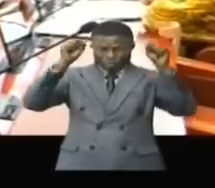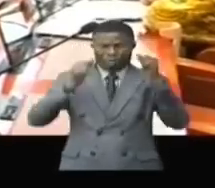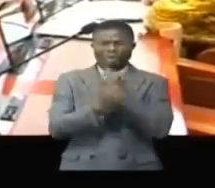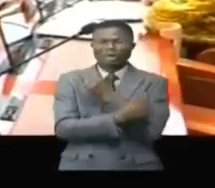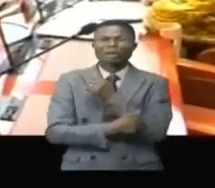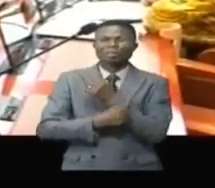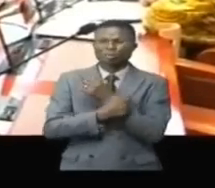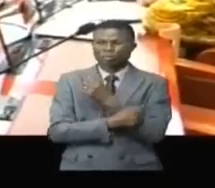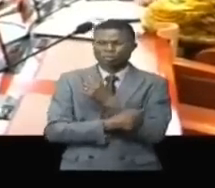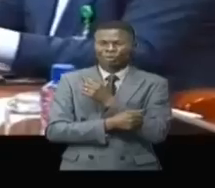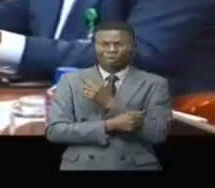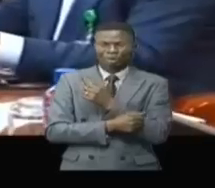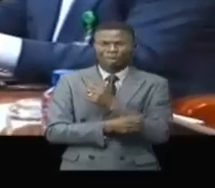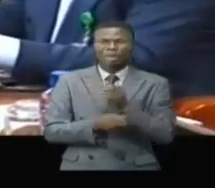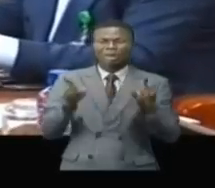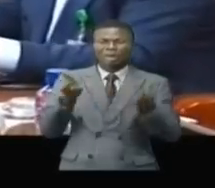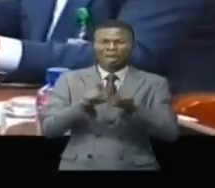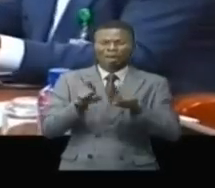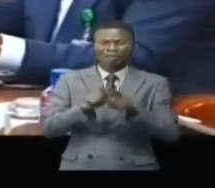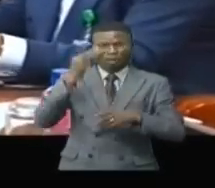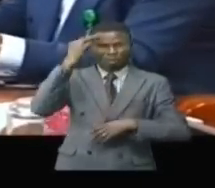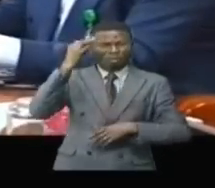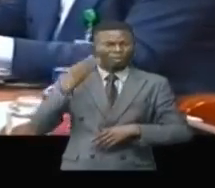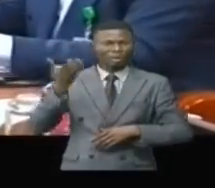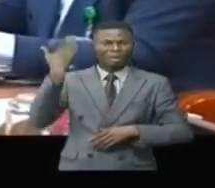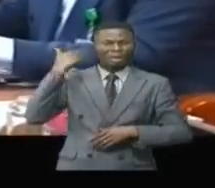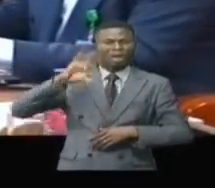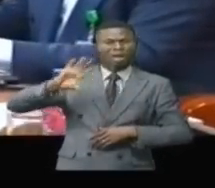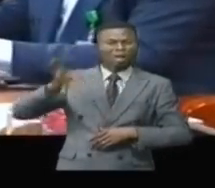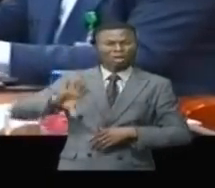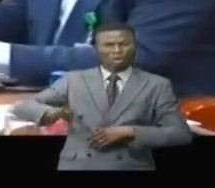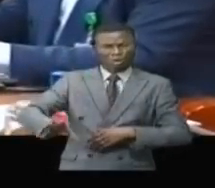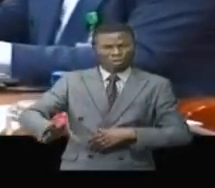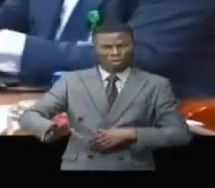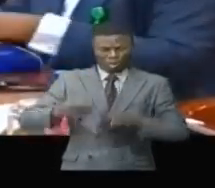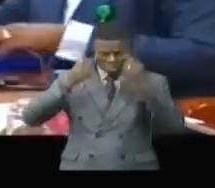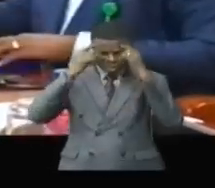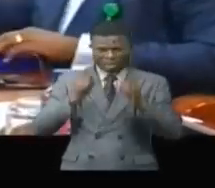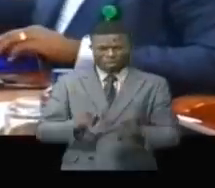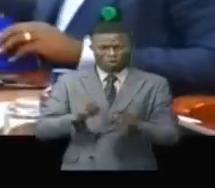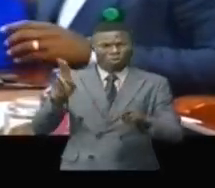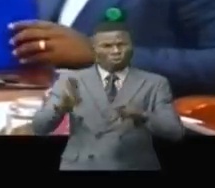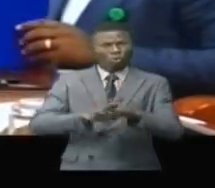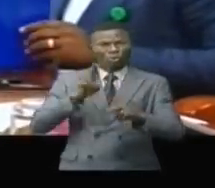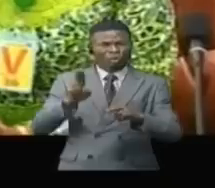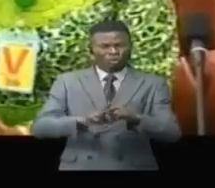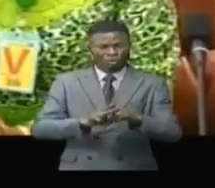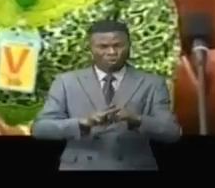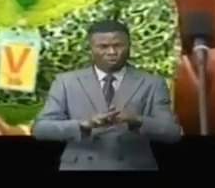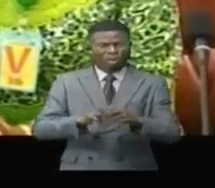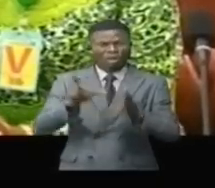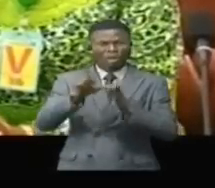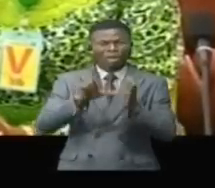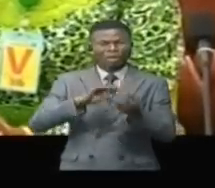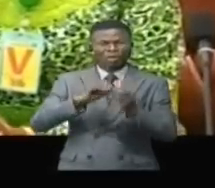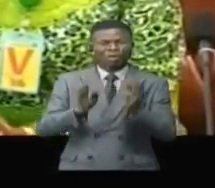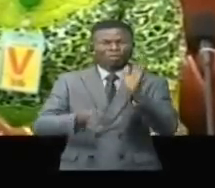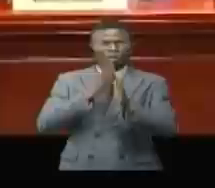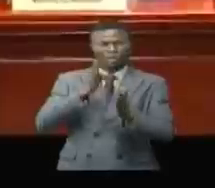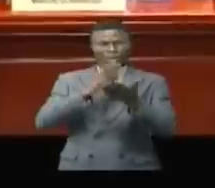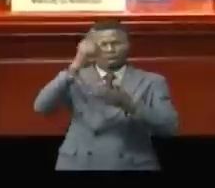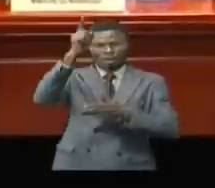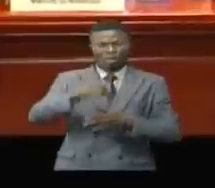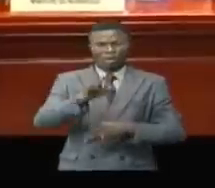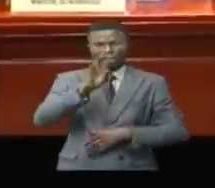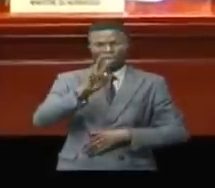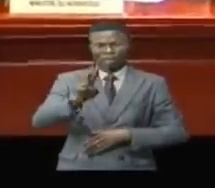République a enjoint au ministre des Hydrocarbures de prendre les mesures d'application de la loi numéro 15/012 du